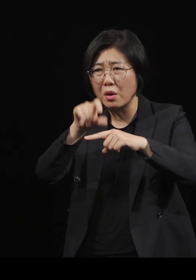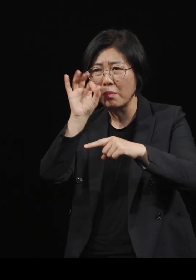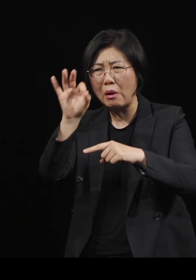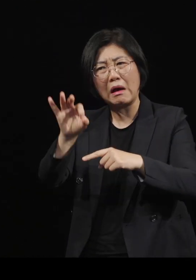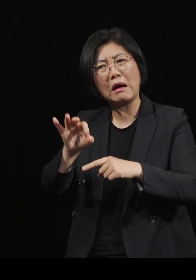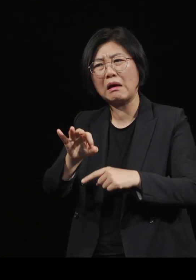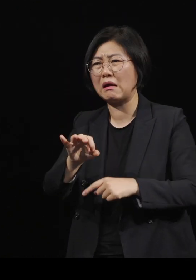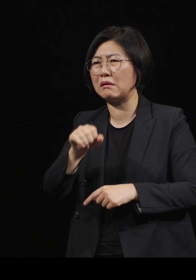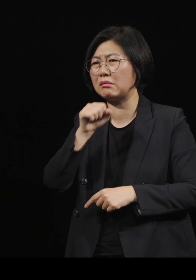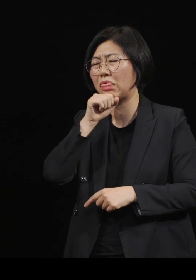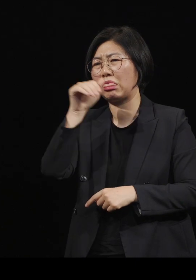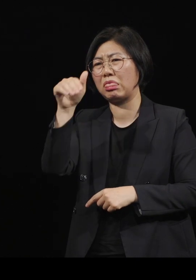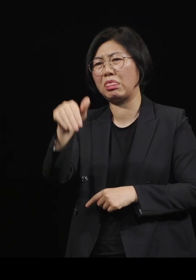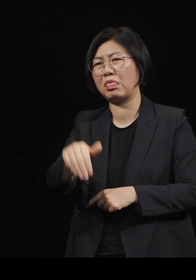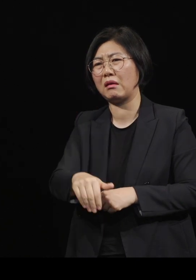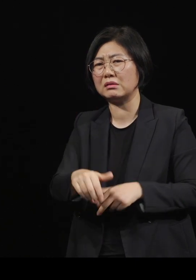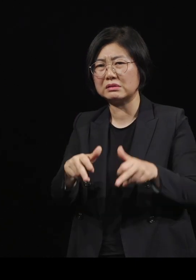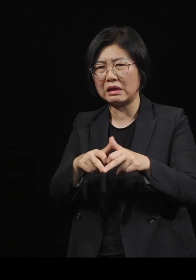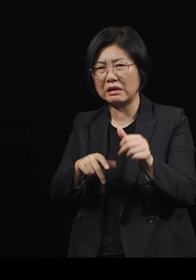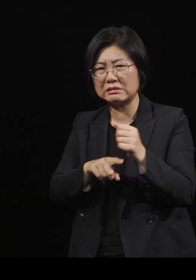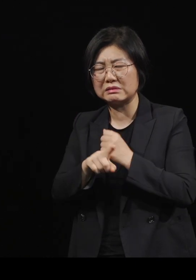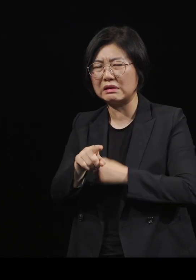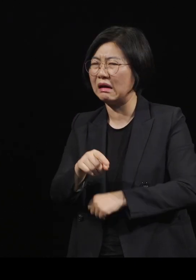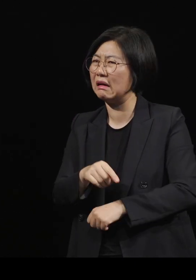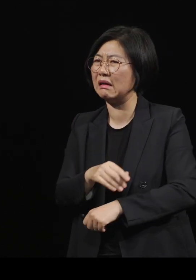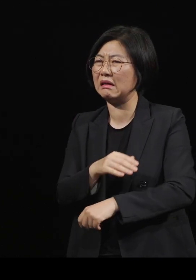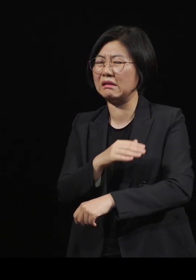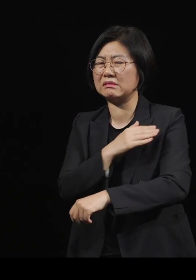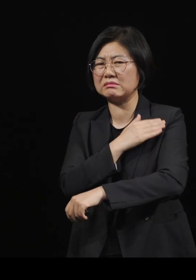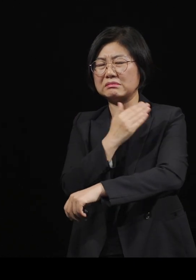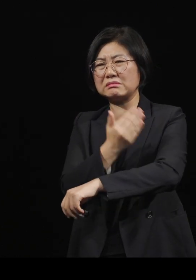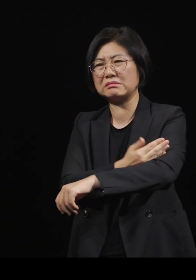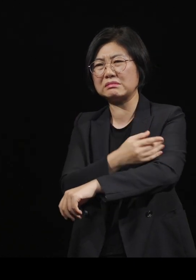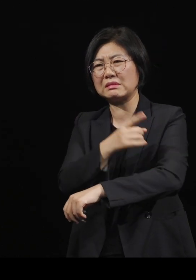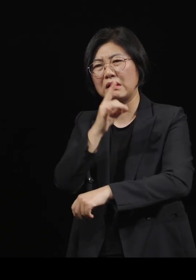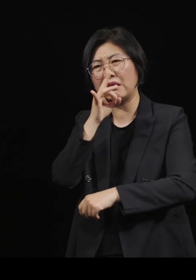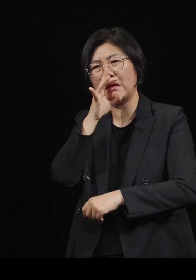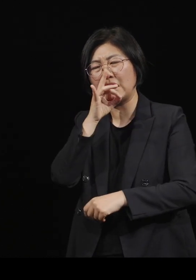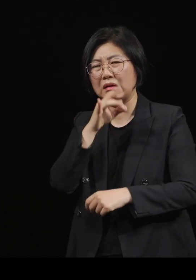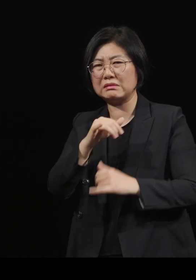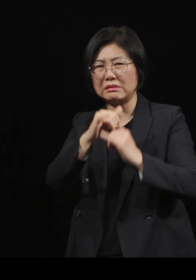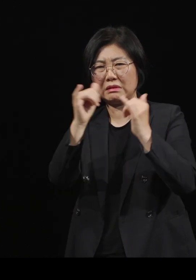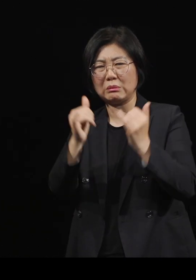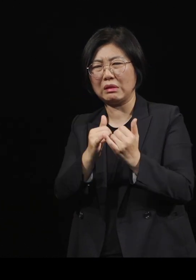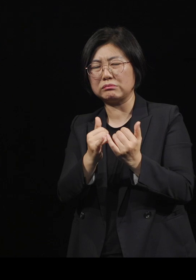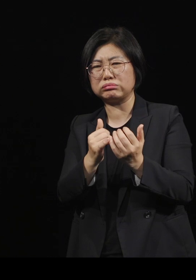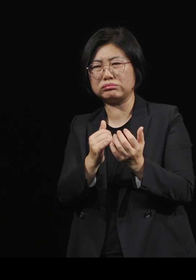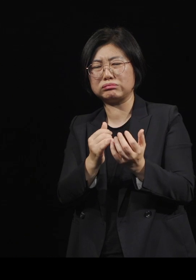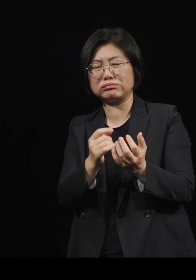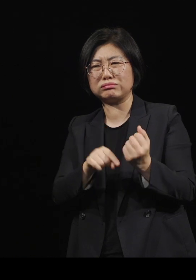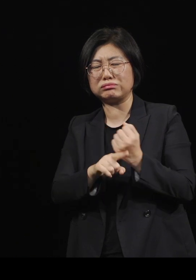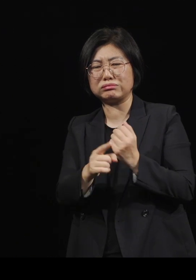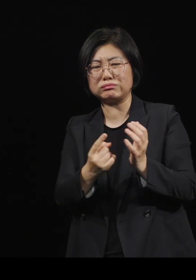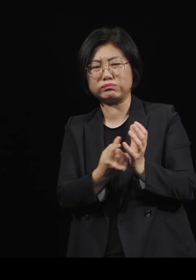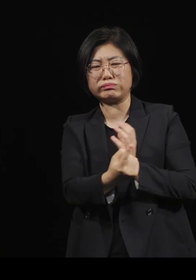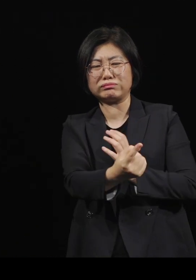떨어지다 보니까 장애인을 무능력한 존재로 보고 사회적으로 격리하기 시작했다고 해요.